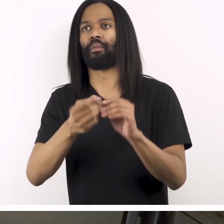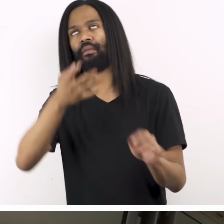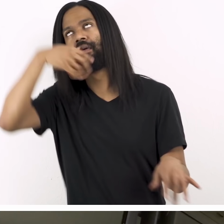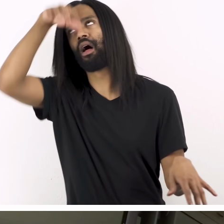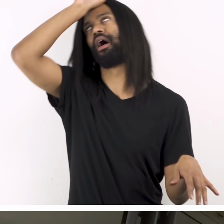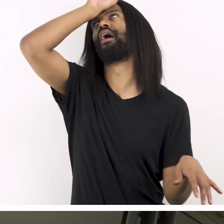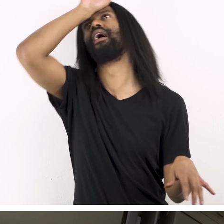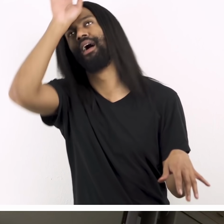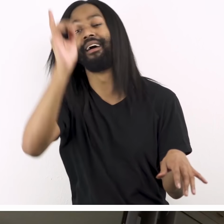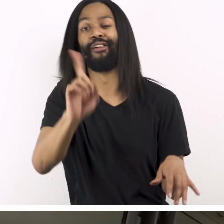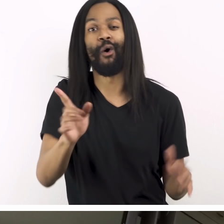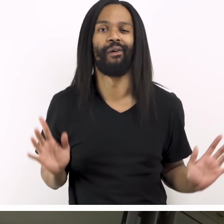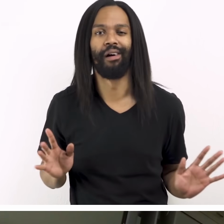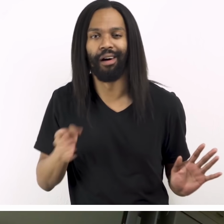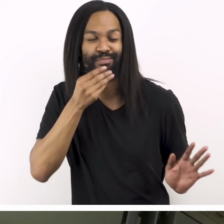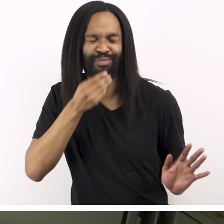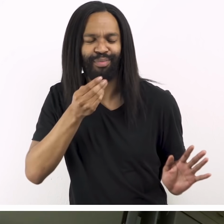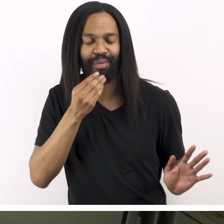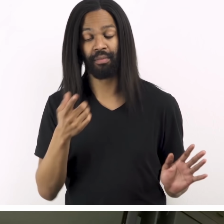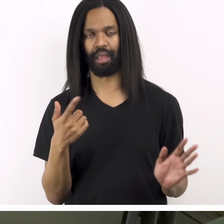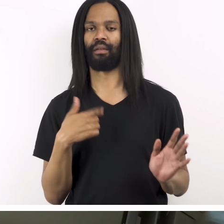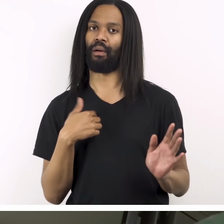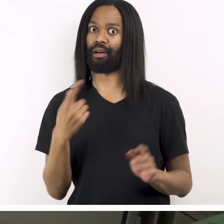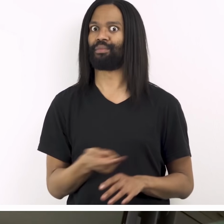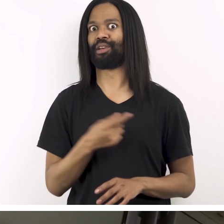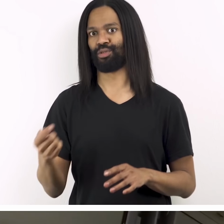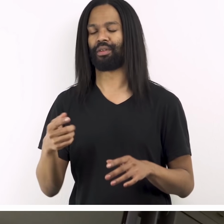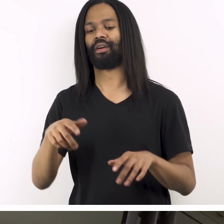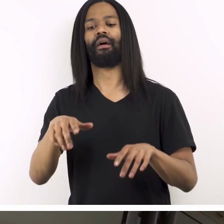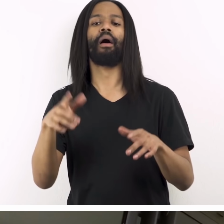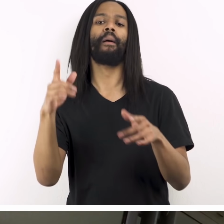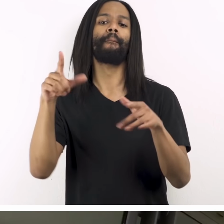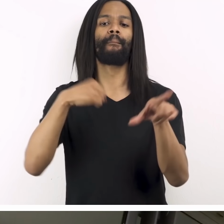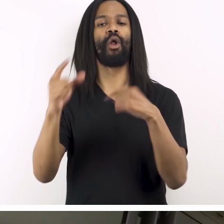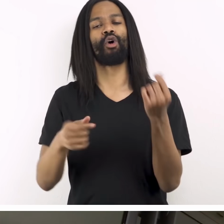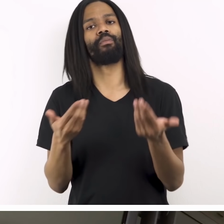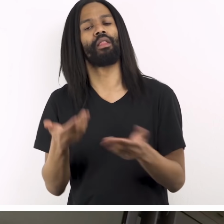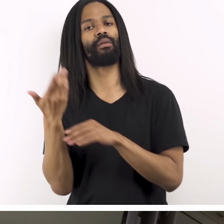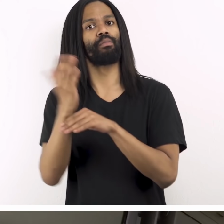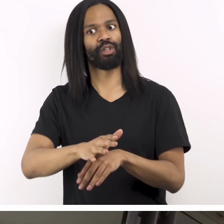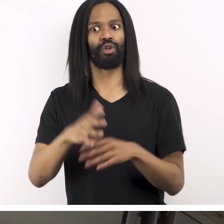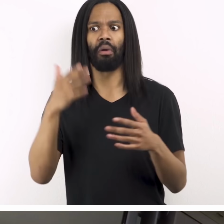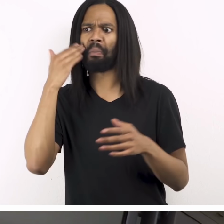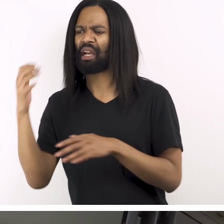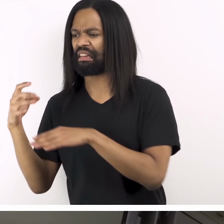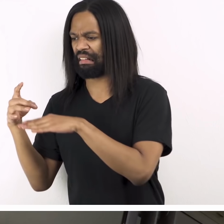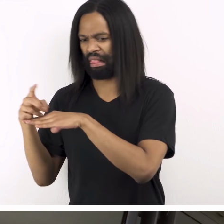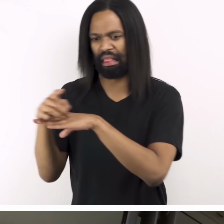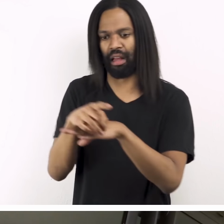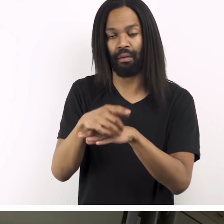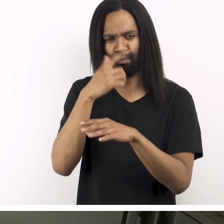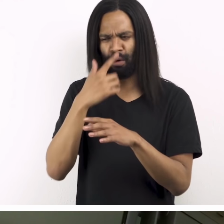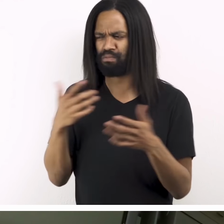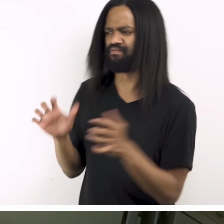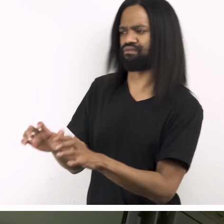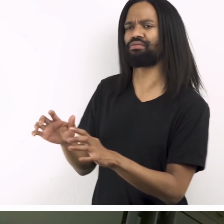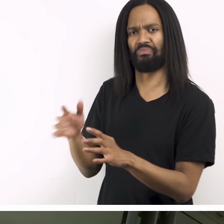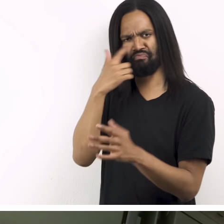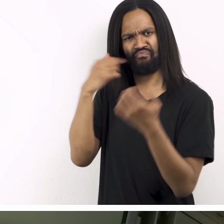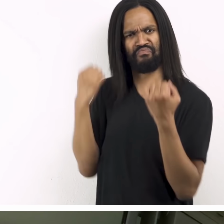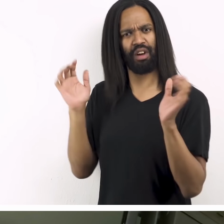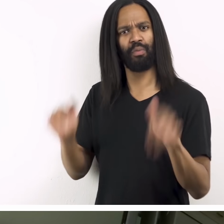premier problème, c'est-à-dire que c'est des plantes aussi que je vous présente qui sont résistantes aux nuisibles, donc c'est-à-dire que voilà, ayez quand même focus